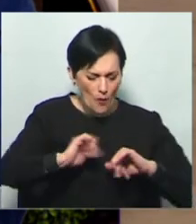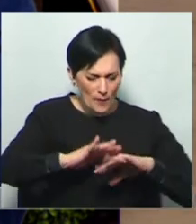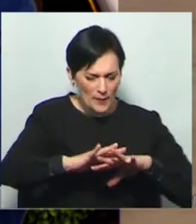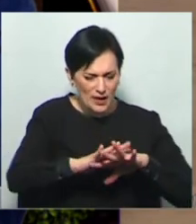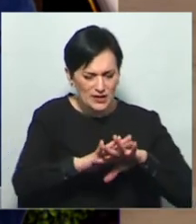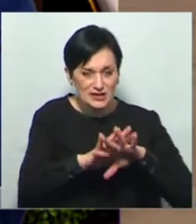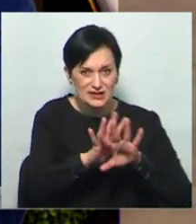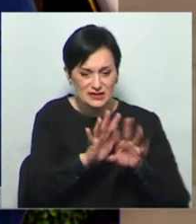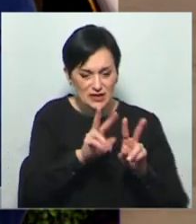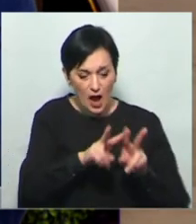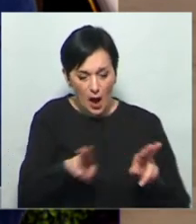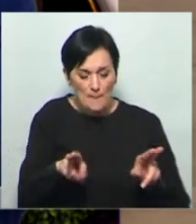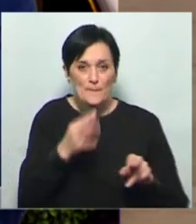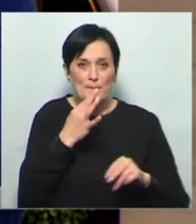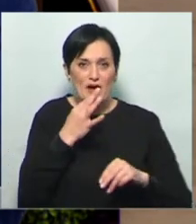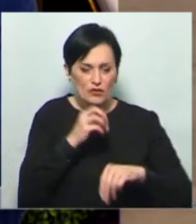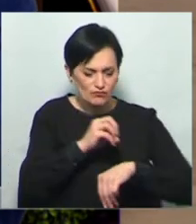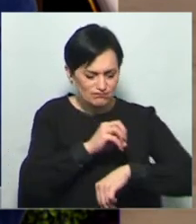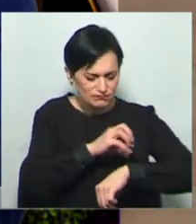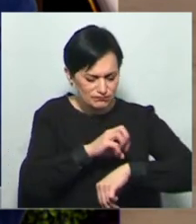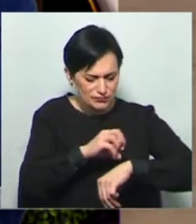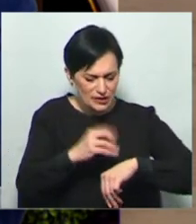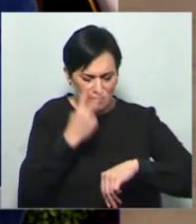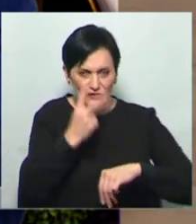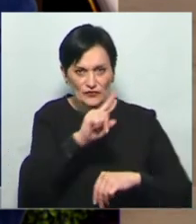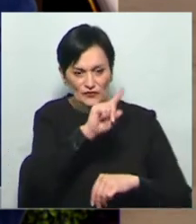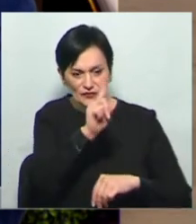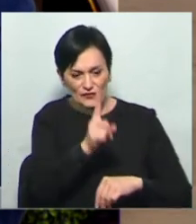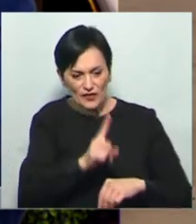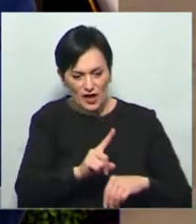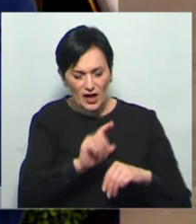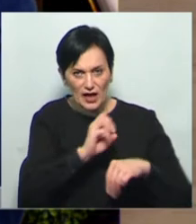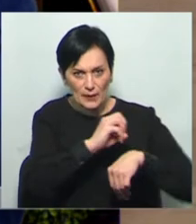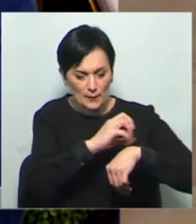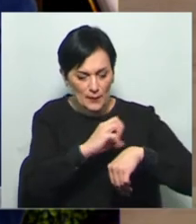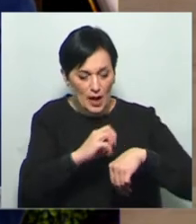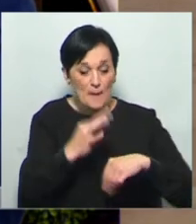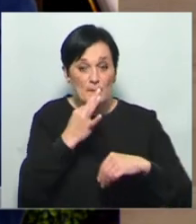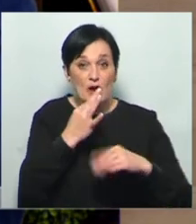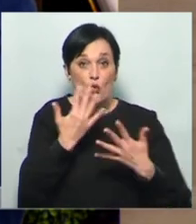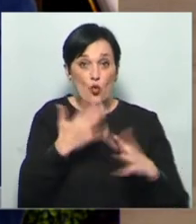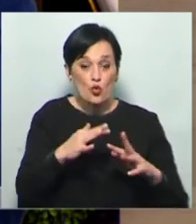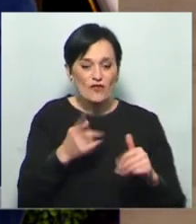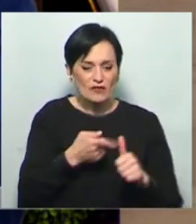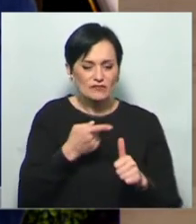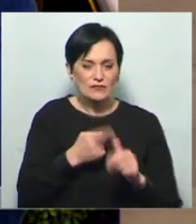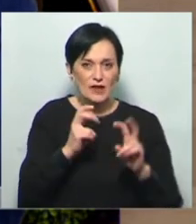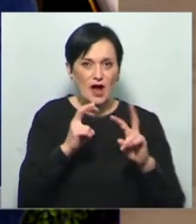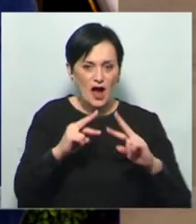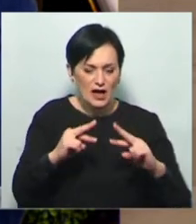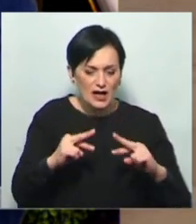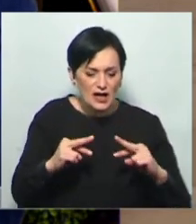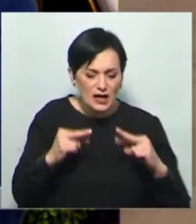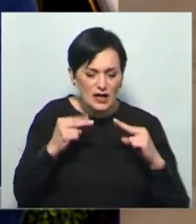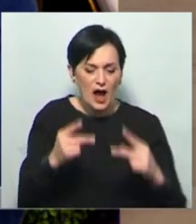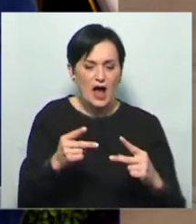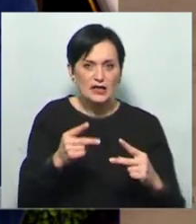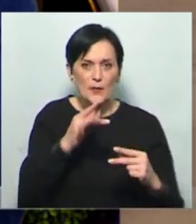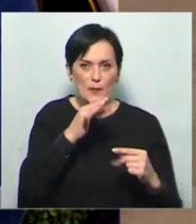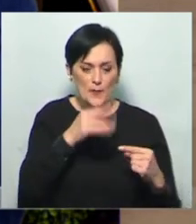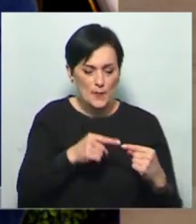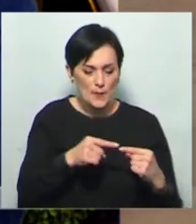კიდურებზე შემდგომ ვარიკოზი და უკვე ესე ვთქვათ გარდამტეხი თუ შეიძლება